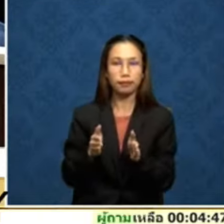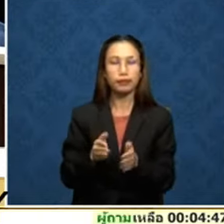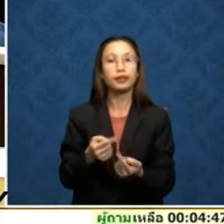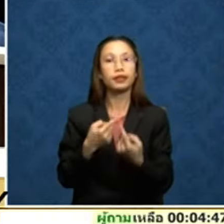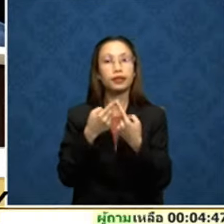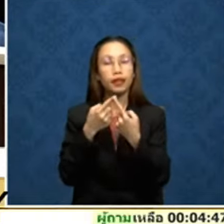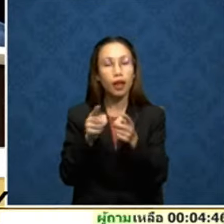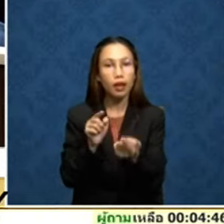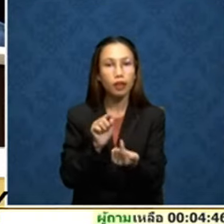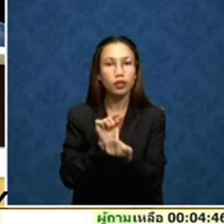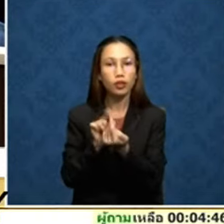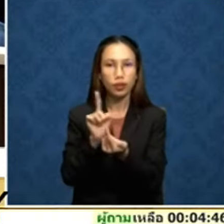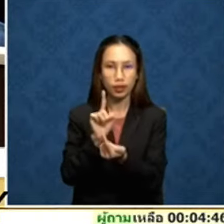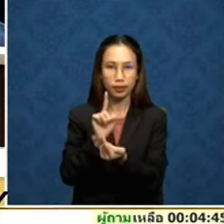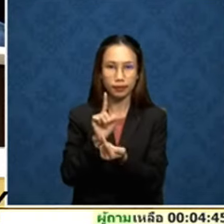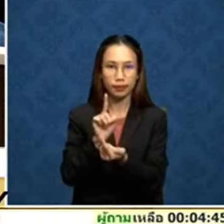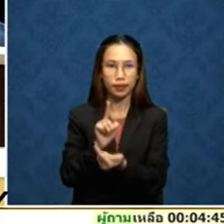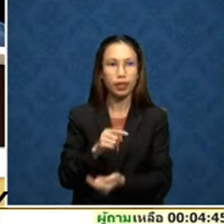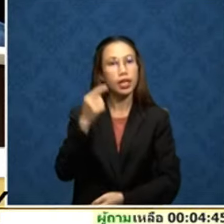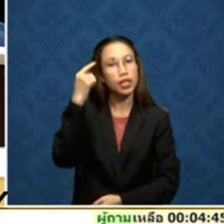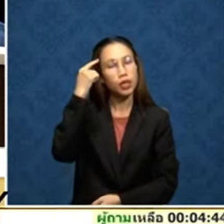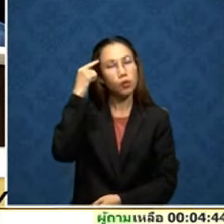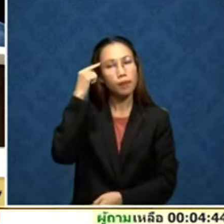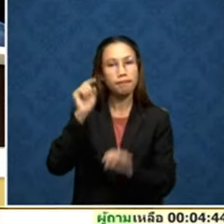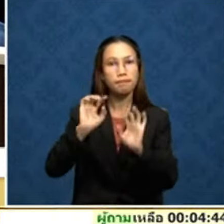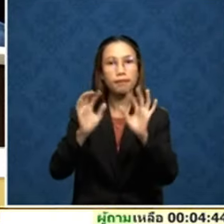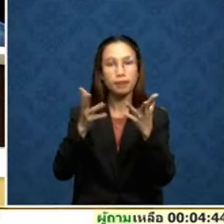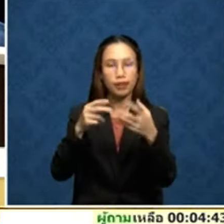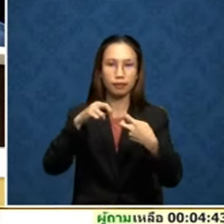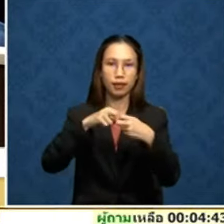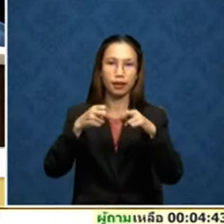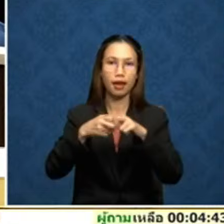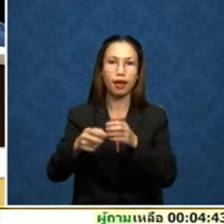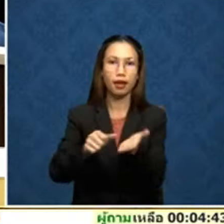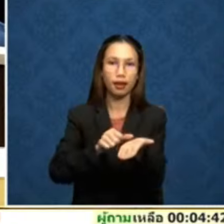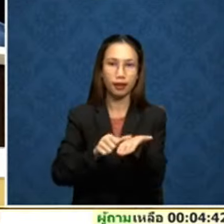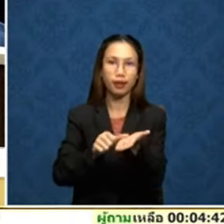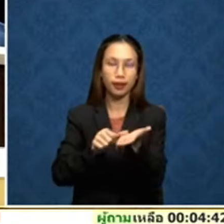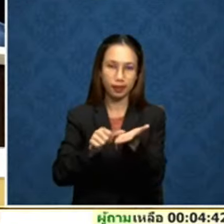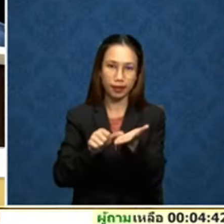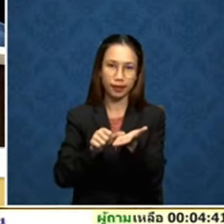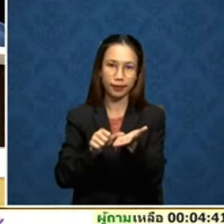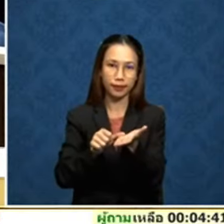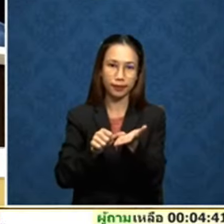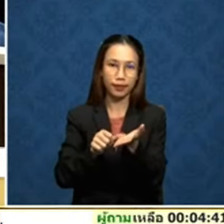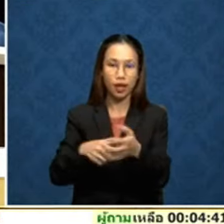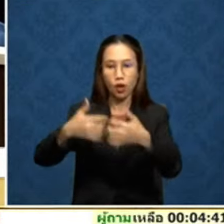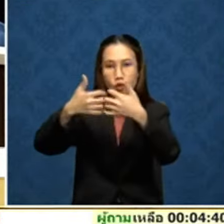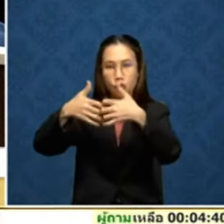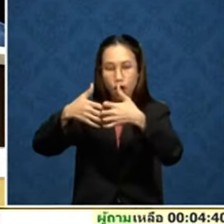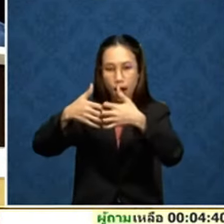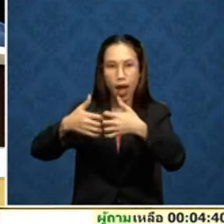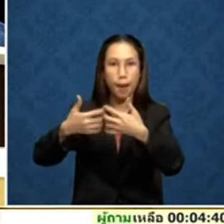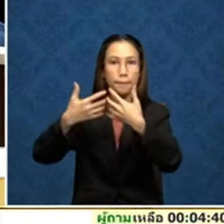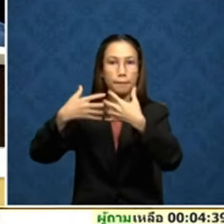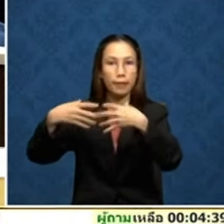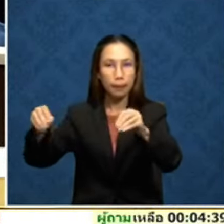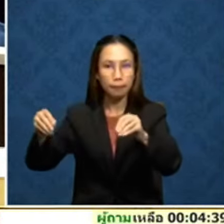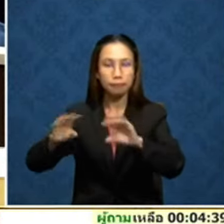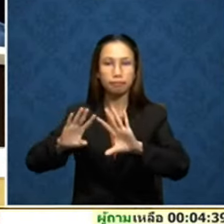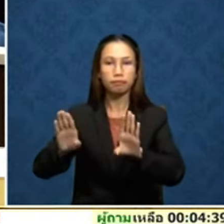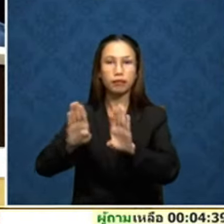ไปถึงก็จะไม่มีการที่จะไปแก้ปัญหาในเรื่องของที่มีโรงงานปิดกิจการมี SME ล้มหายตายจาก